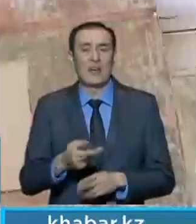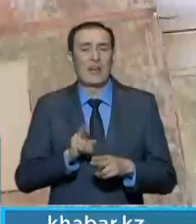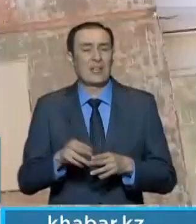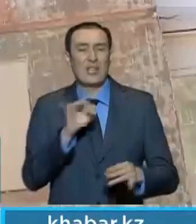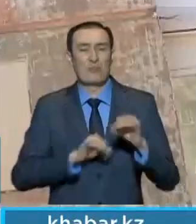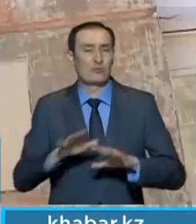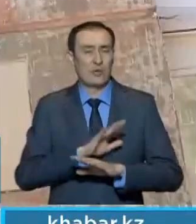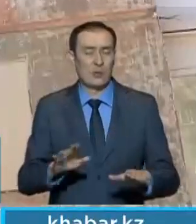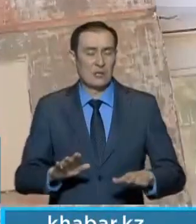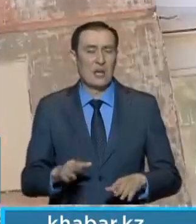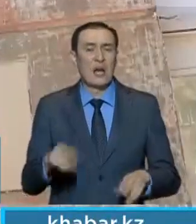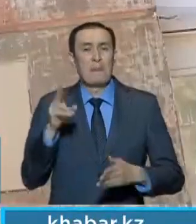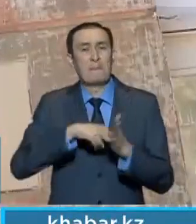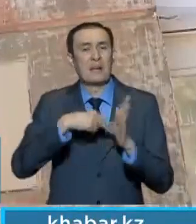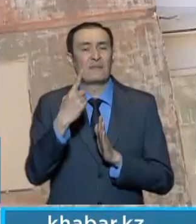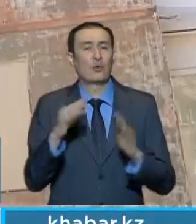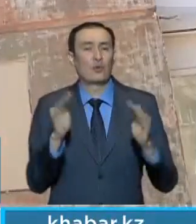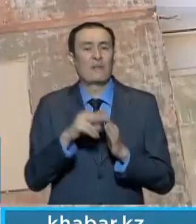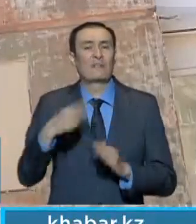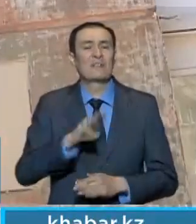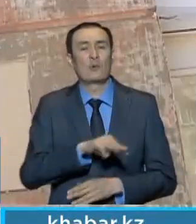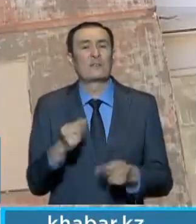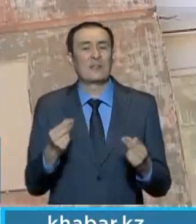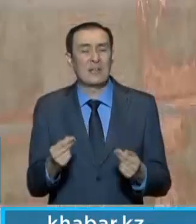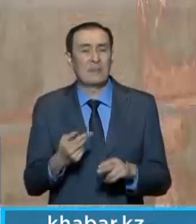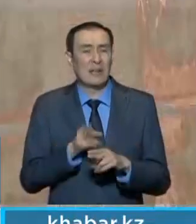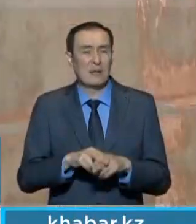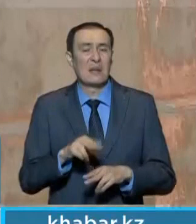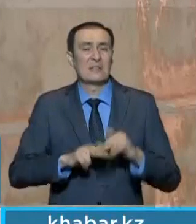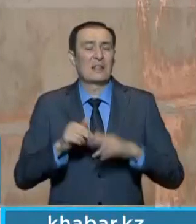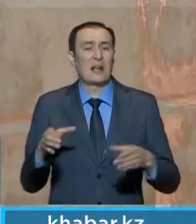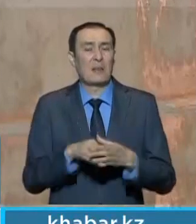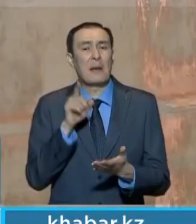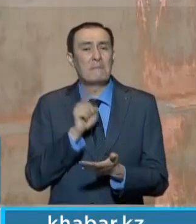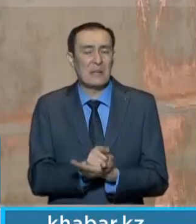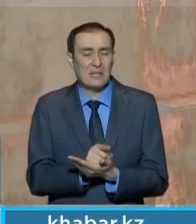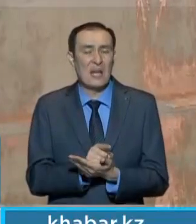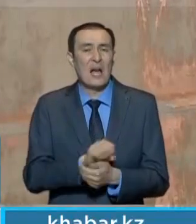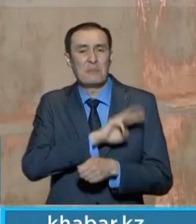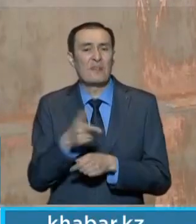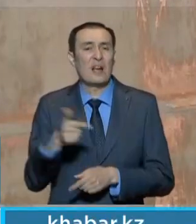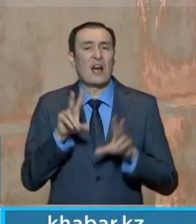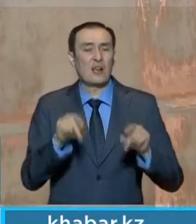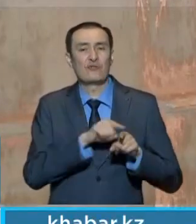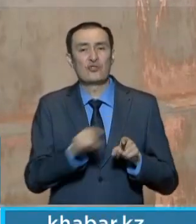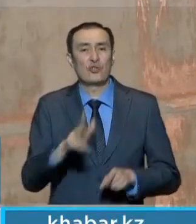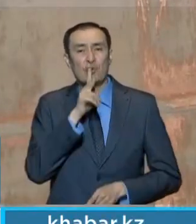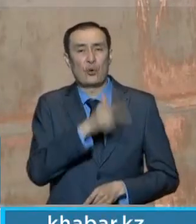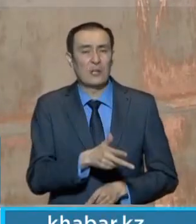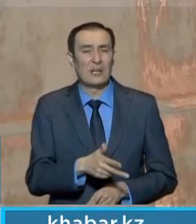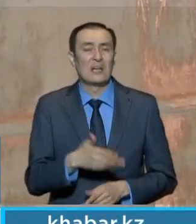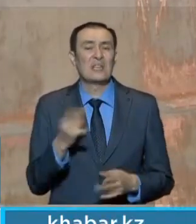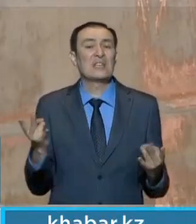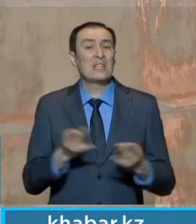рассматриваются. Покраска одного дома обходится в 20 миллионов тенге. При этом подрядчики обязаны обеспечить гарантию в течение 3 лет и